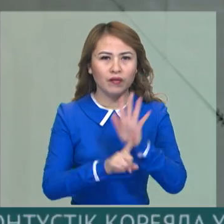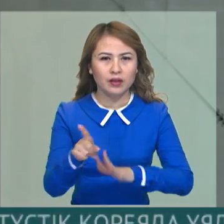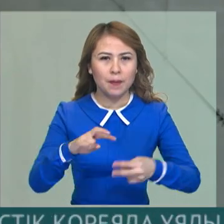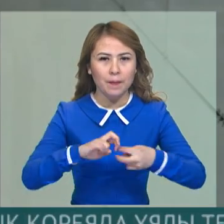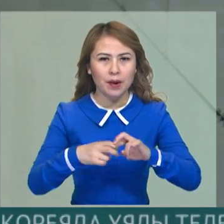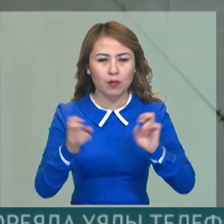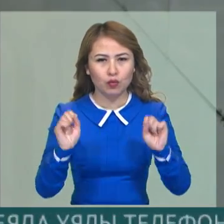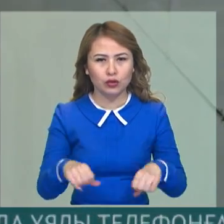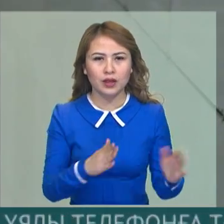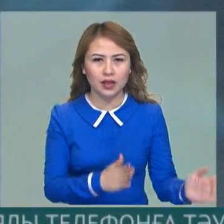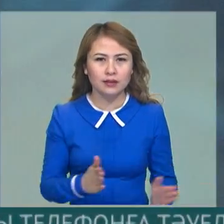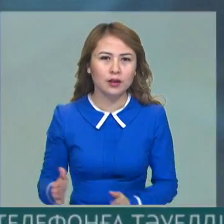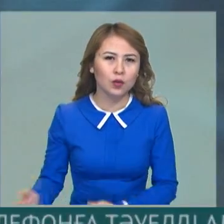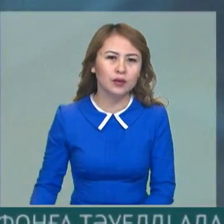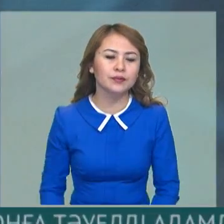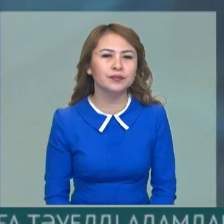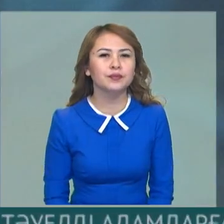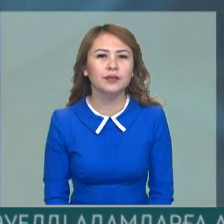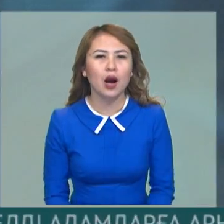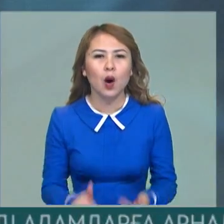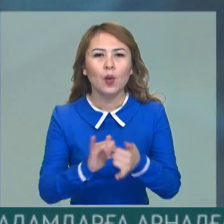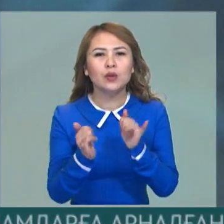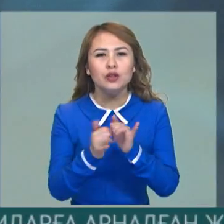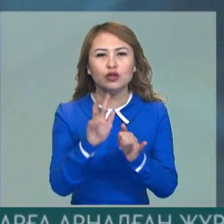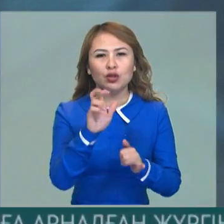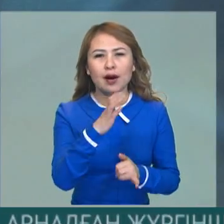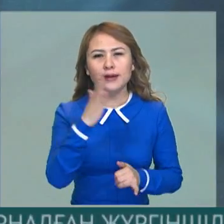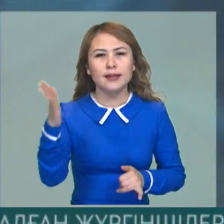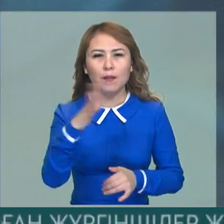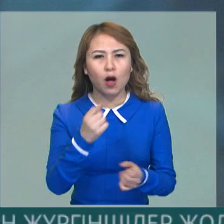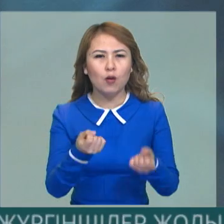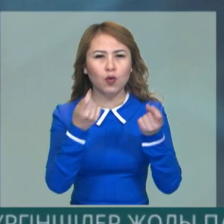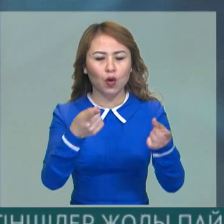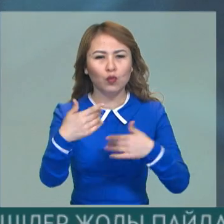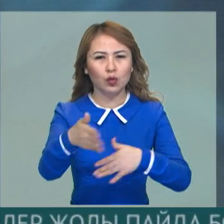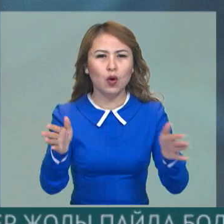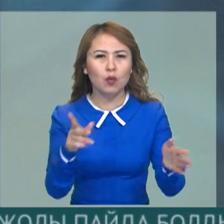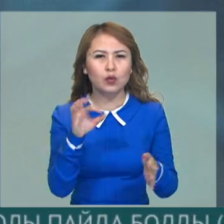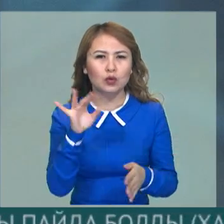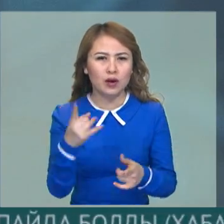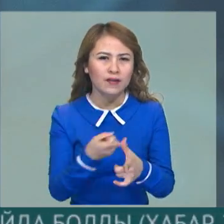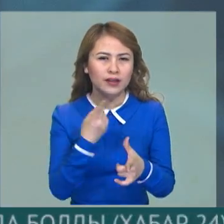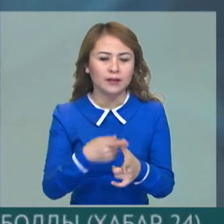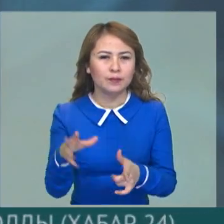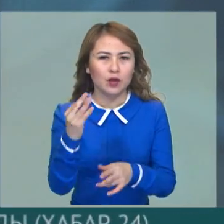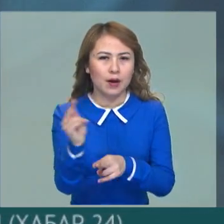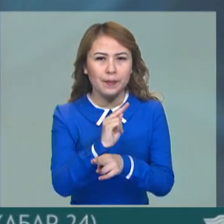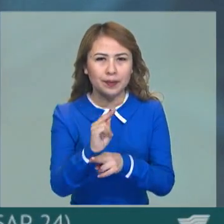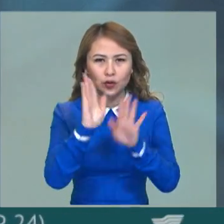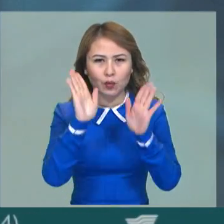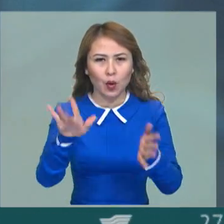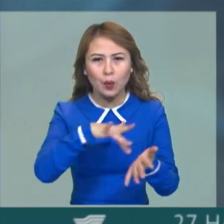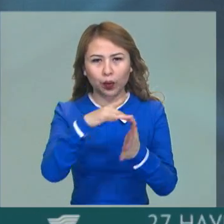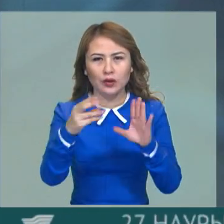мәселені реттеуге болар еді. Өскеменде 300-ден астам қоқыс контейнері орналасқан алаңдар жөнделеді. Ол үшін